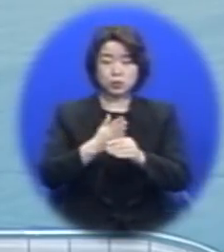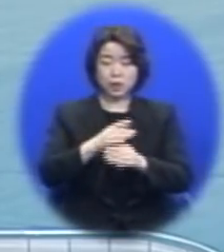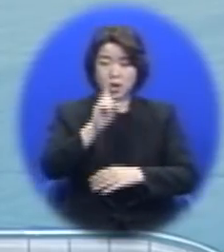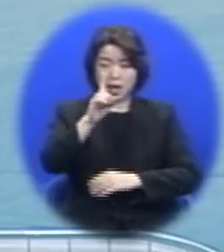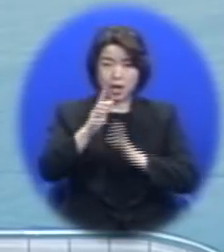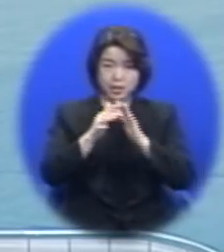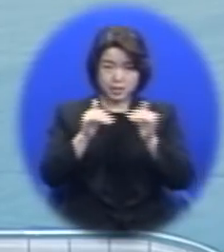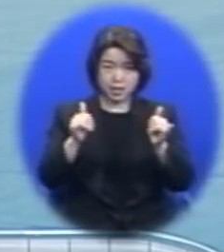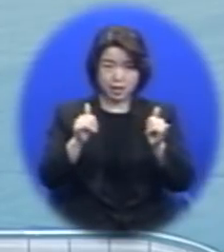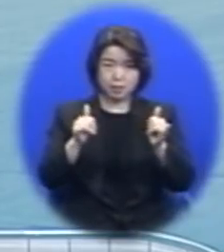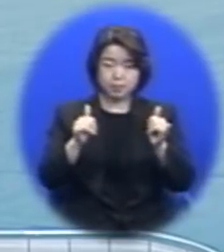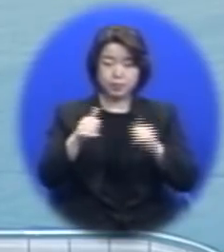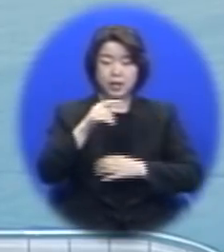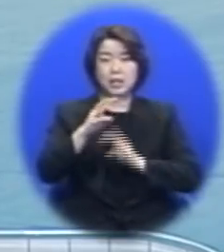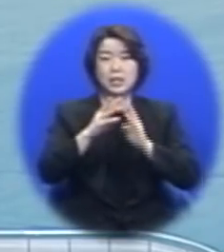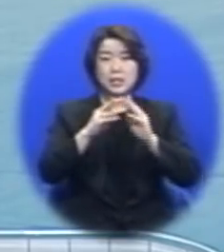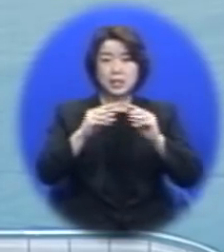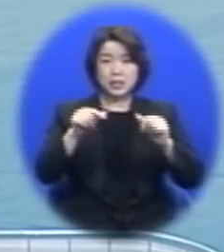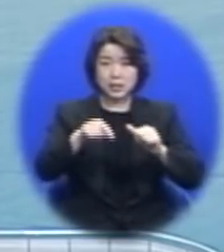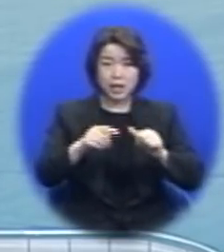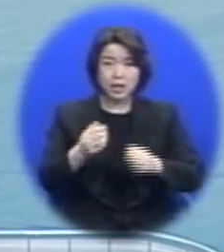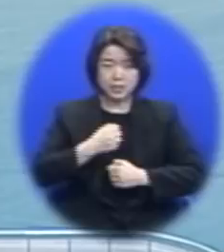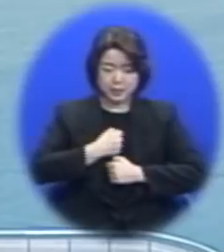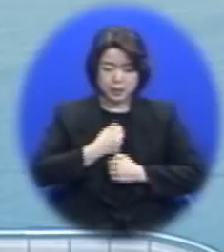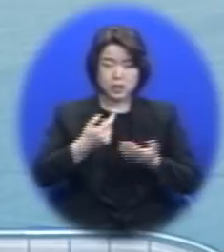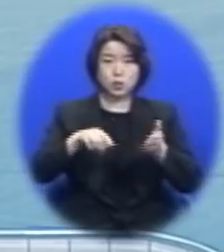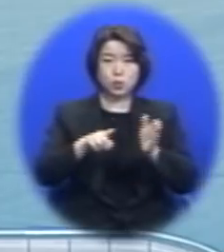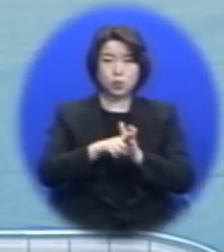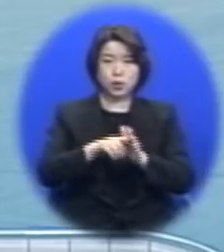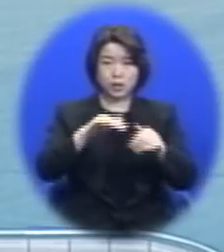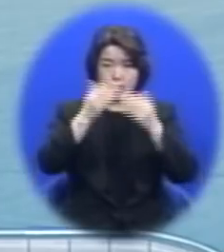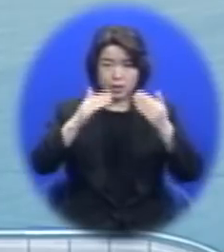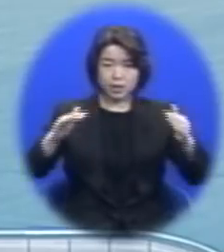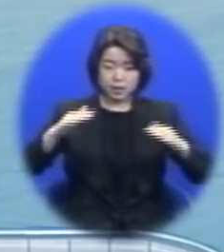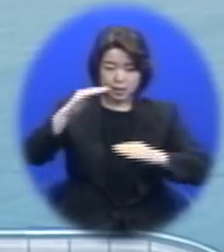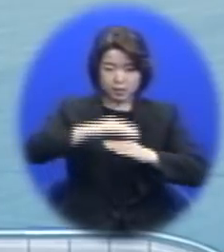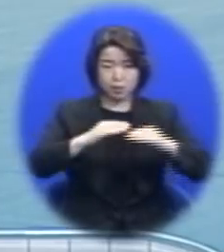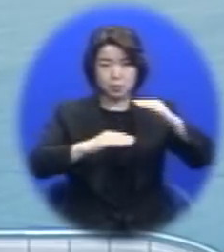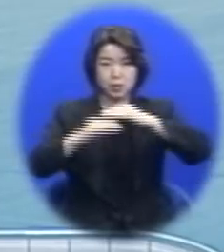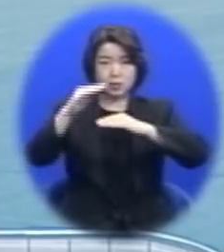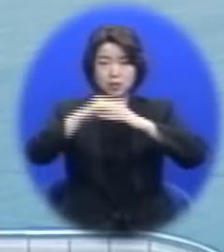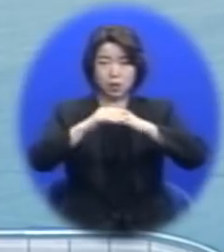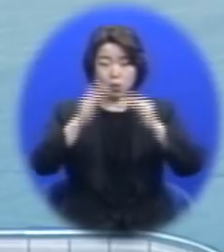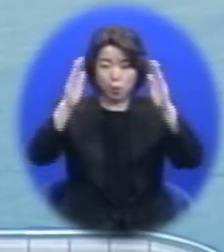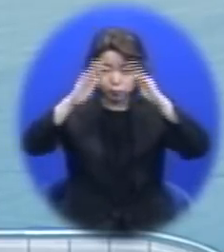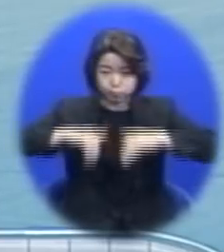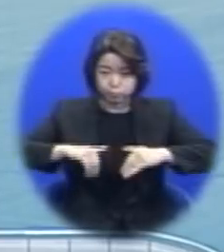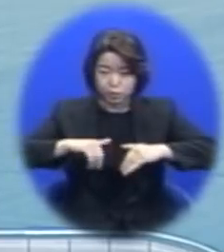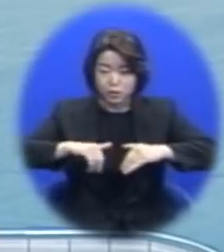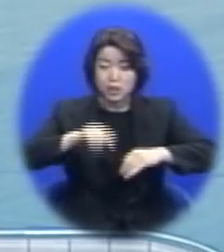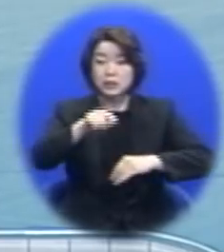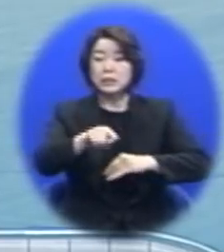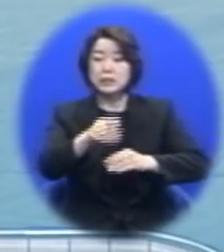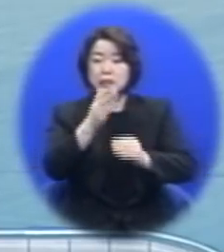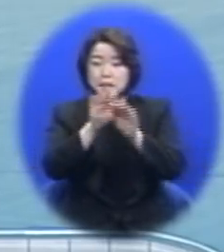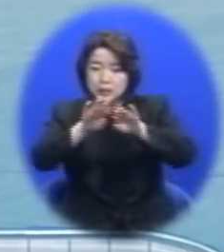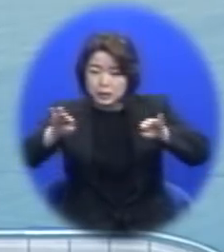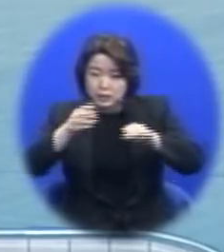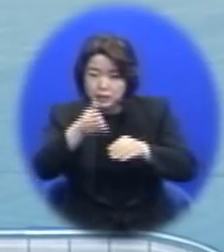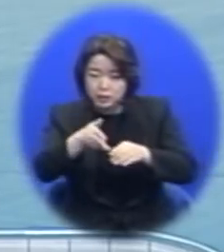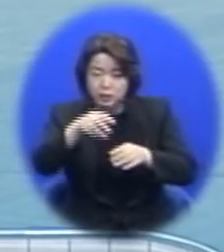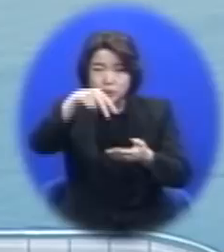한 사람이라도 이 땅을 지키려고 성벽을 쌓고 무너진 성벽의 틈에 서서 내가 이